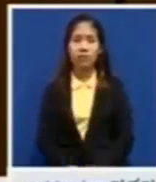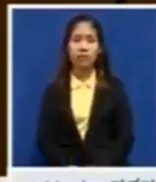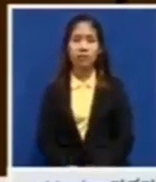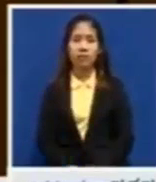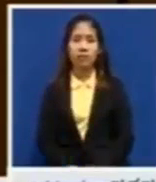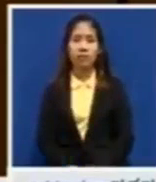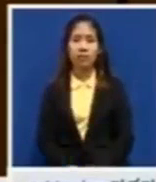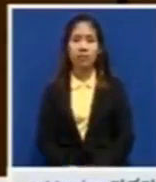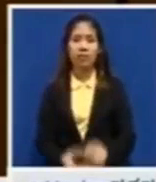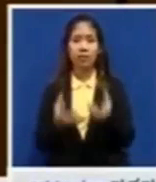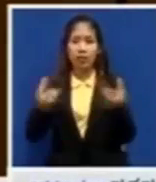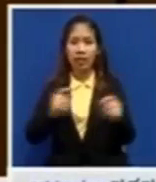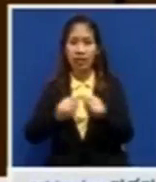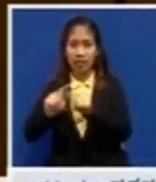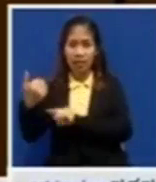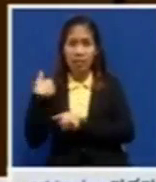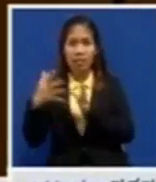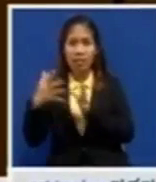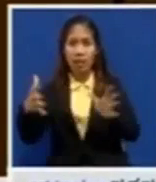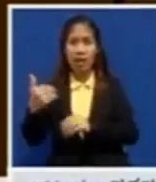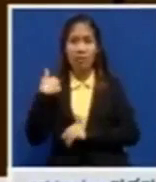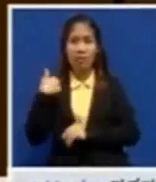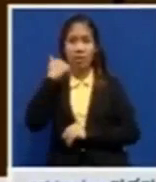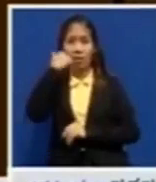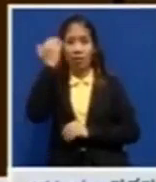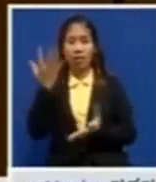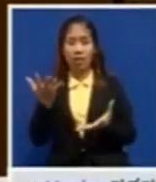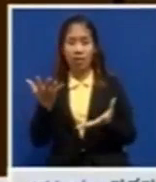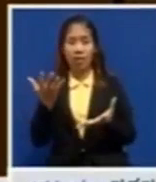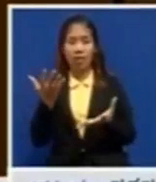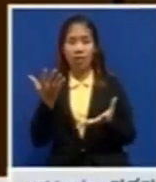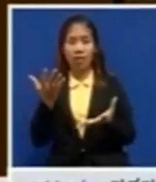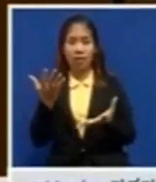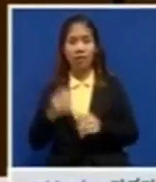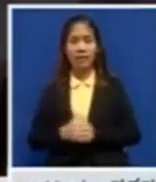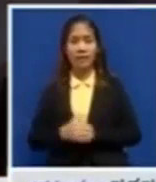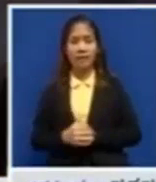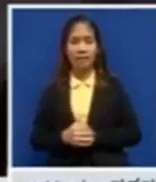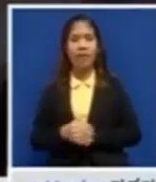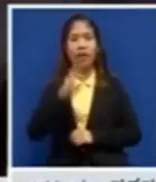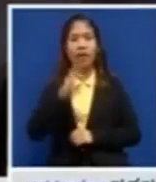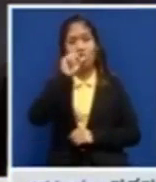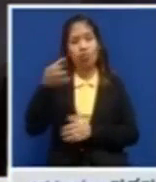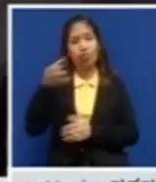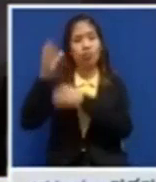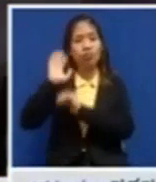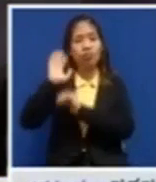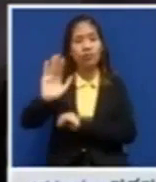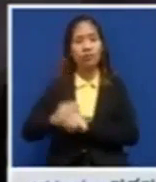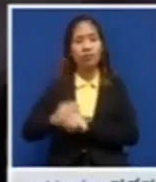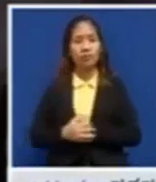ผลงานต่างๆผมมีมากมายผู้จาหยาบคายอวดอ้างอำนาจนะท่านไปทบทวนท่านเอง ท่านนายก